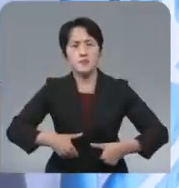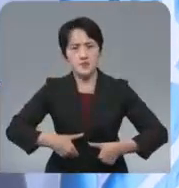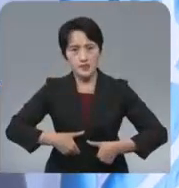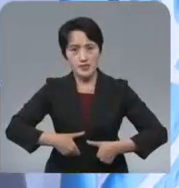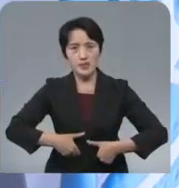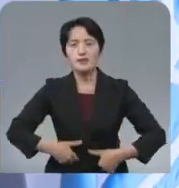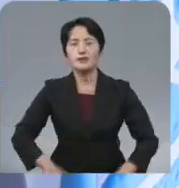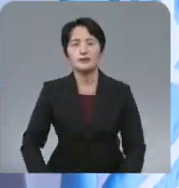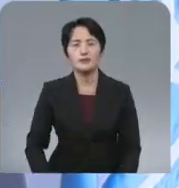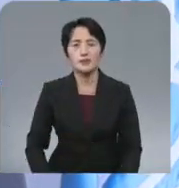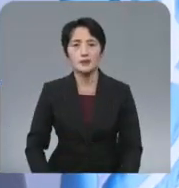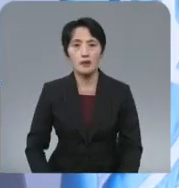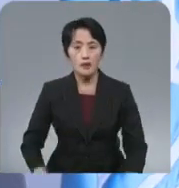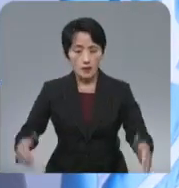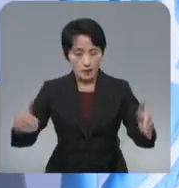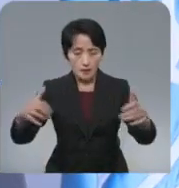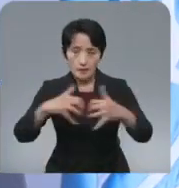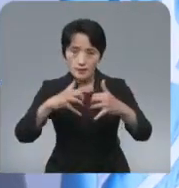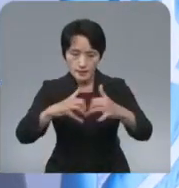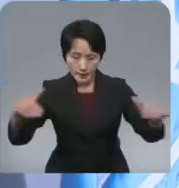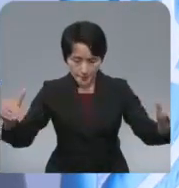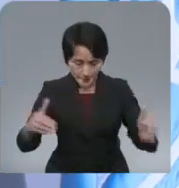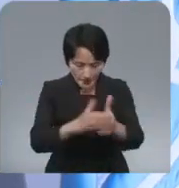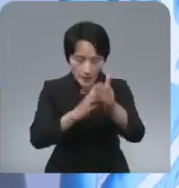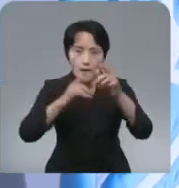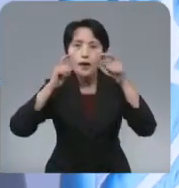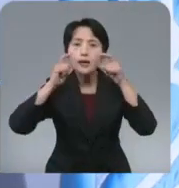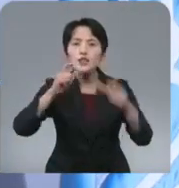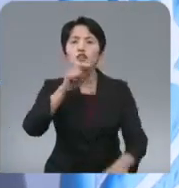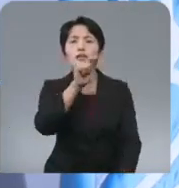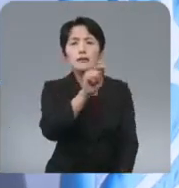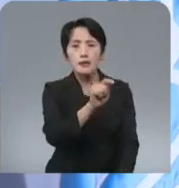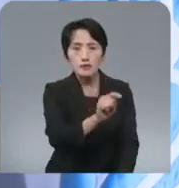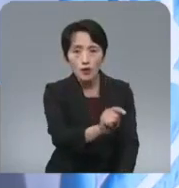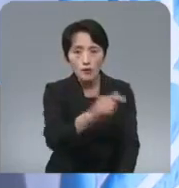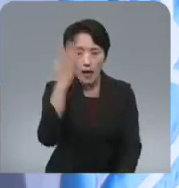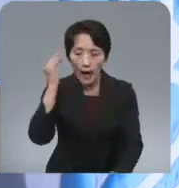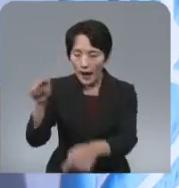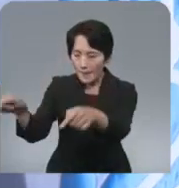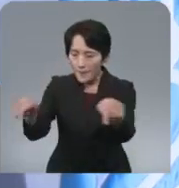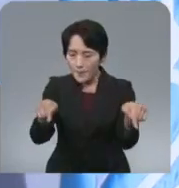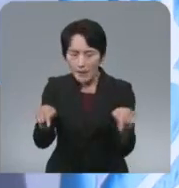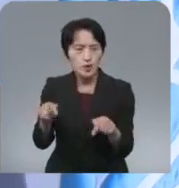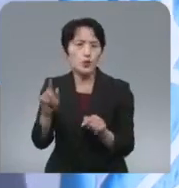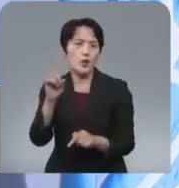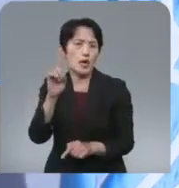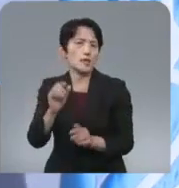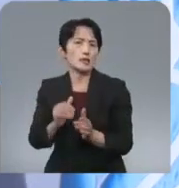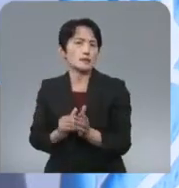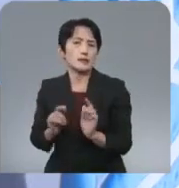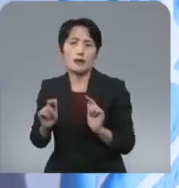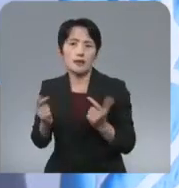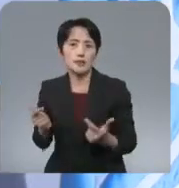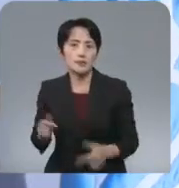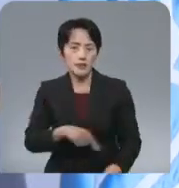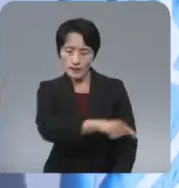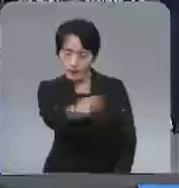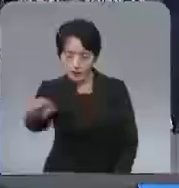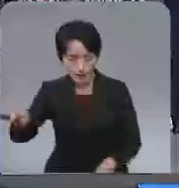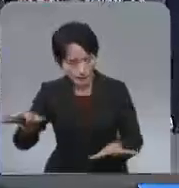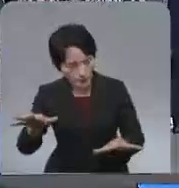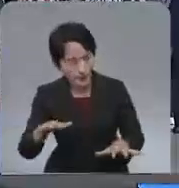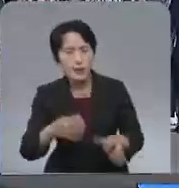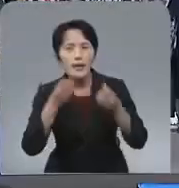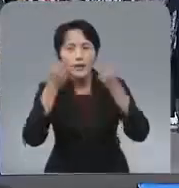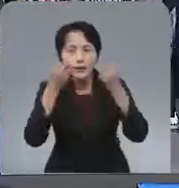pour une déclaration de fin de guerre avec la corée du nord qu'ils avaient avancé devant l'assemblée générale des nations unies